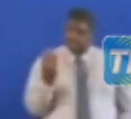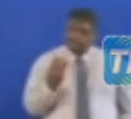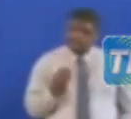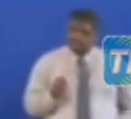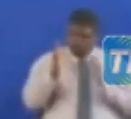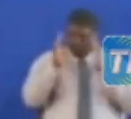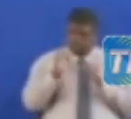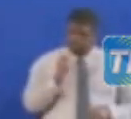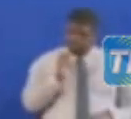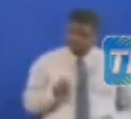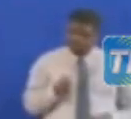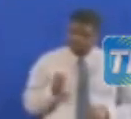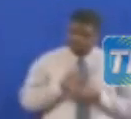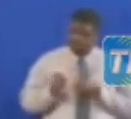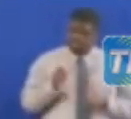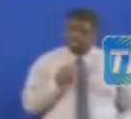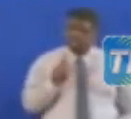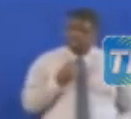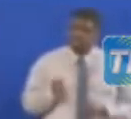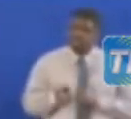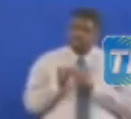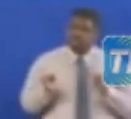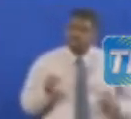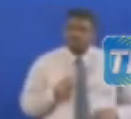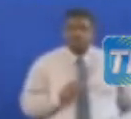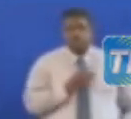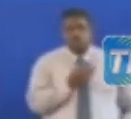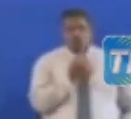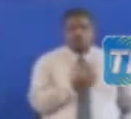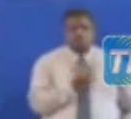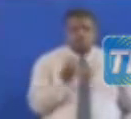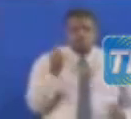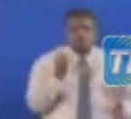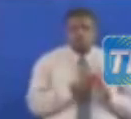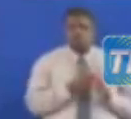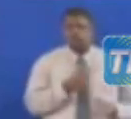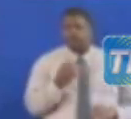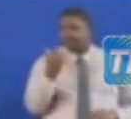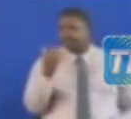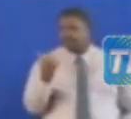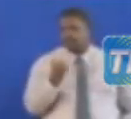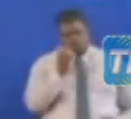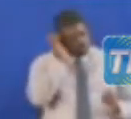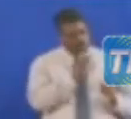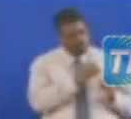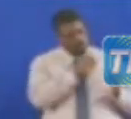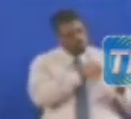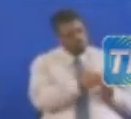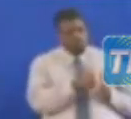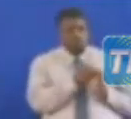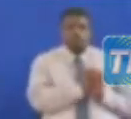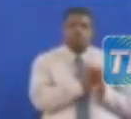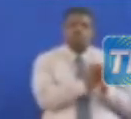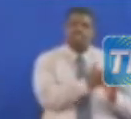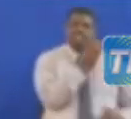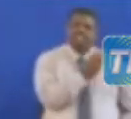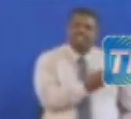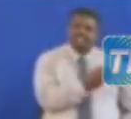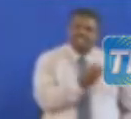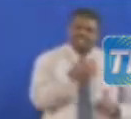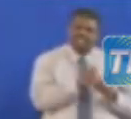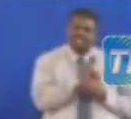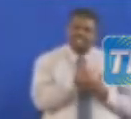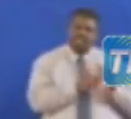2023-2024, ofisi ya Rais Temisemi imetengewa shilingi bilioni 1.5 kwa ajili ya kununua boti 4